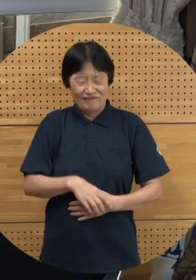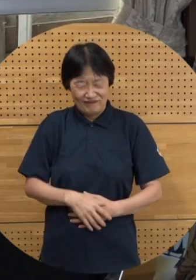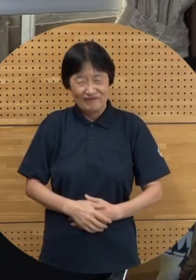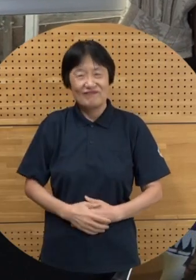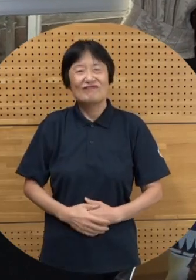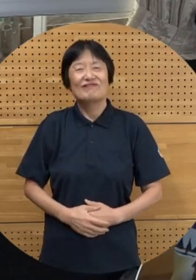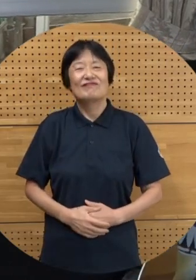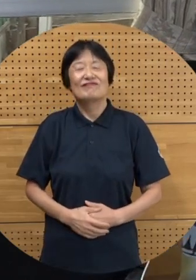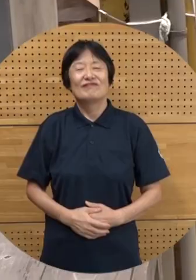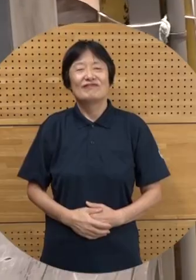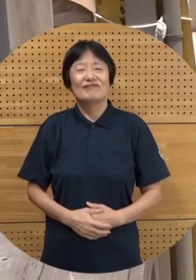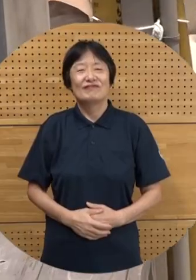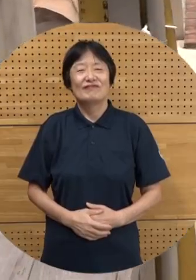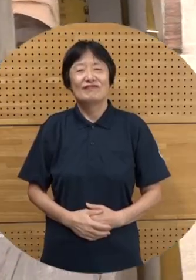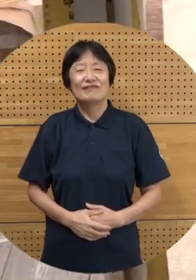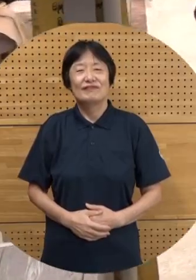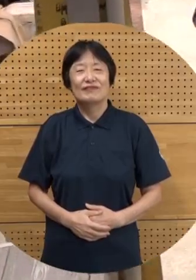です。